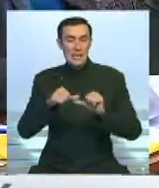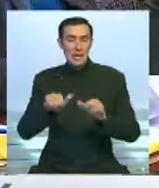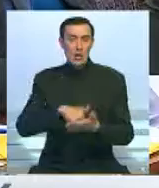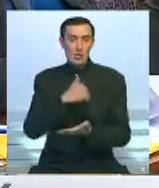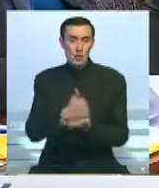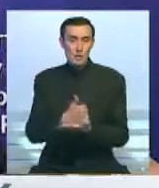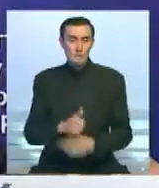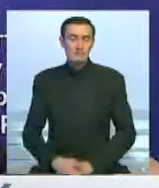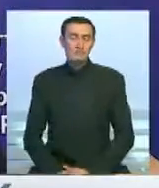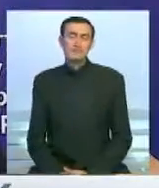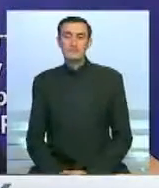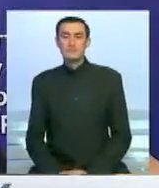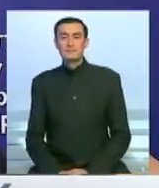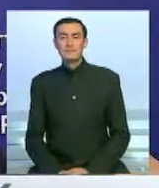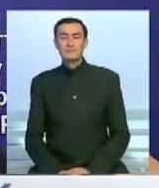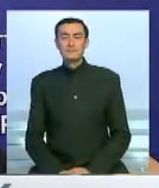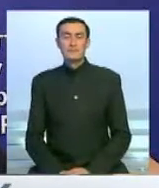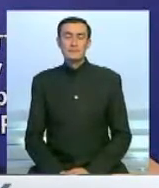основе.